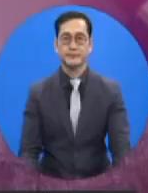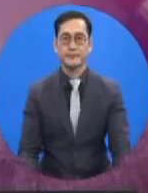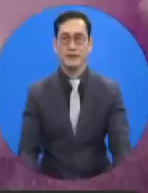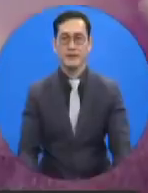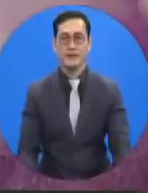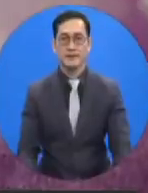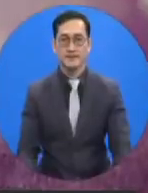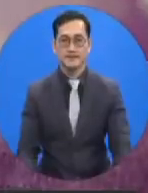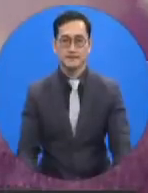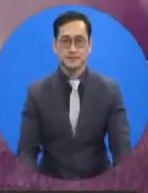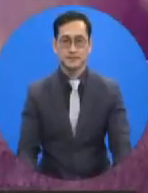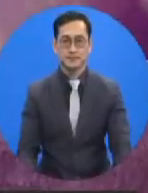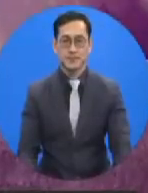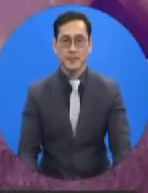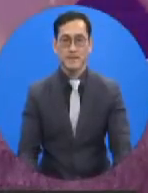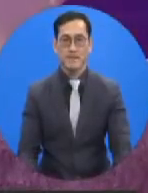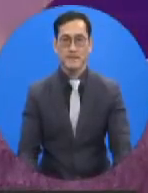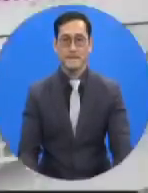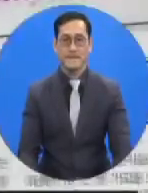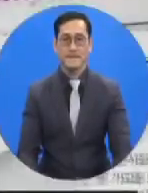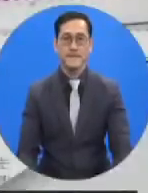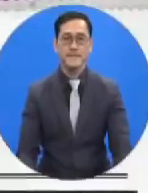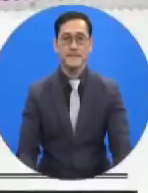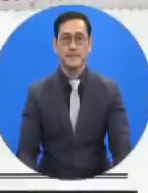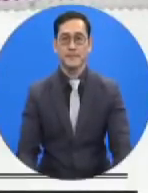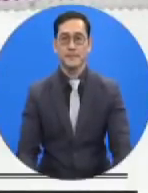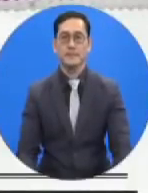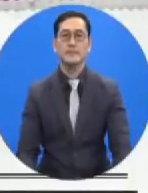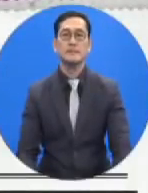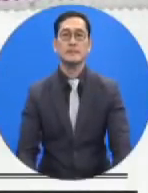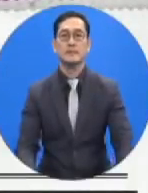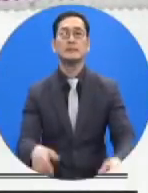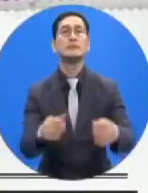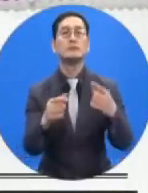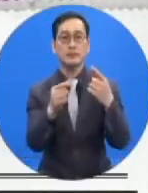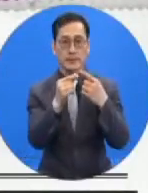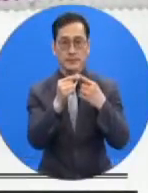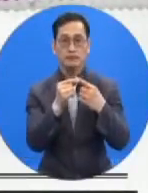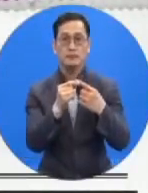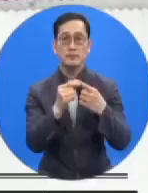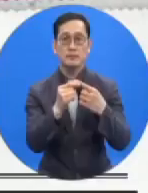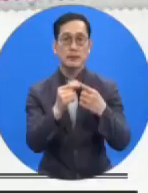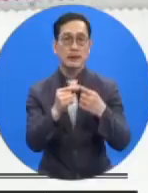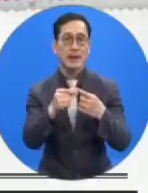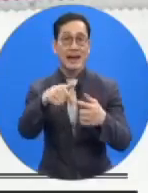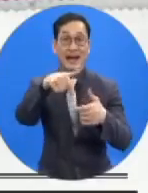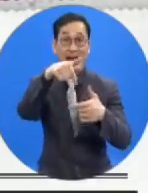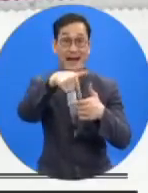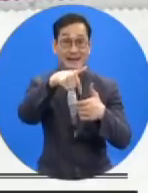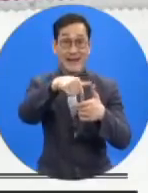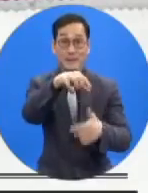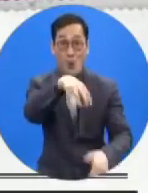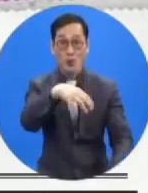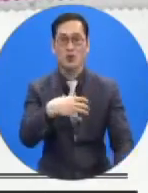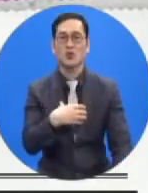네, 톱뉴스 주제부터 공개하겠습니다. 바로 이겁니다. 오늘은 제목을 또다시 강남 리스크라고